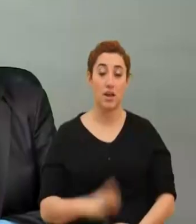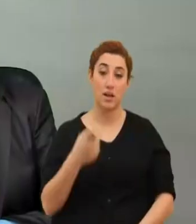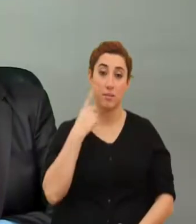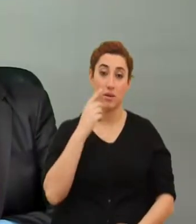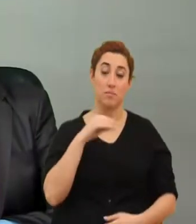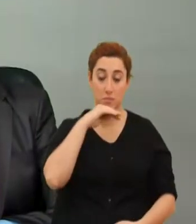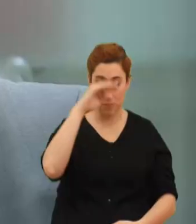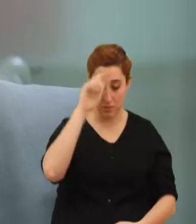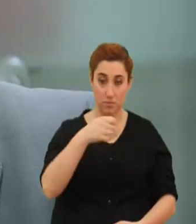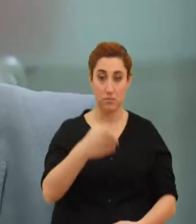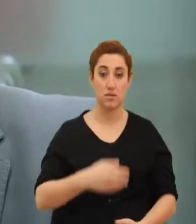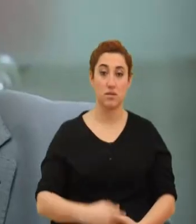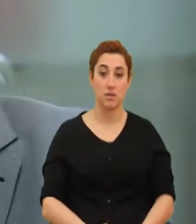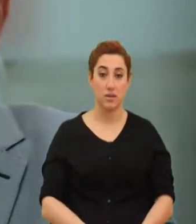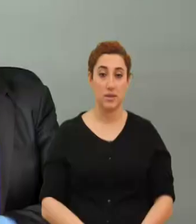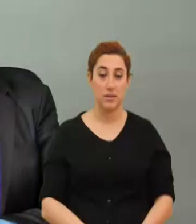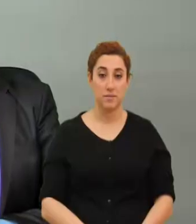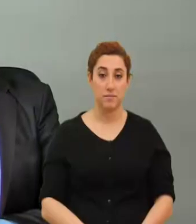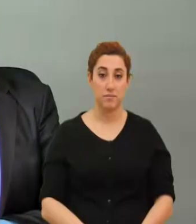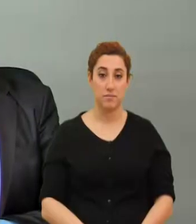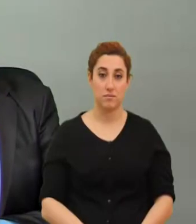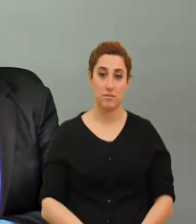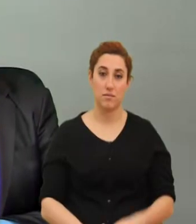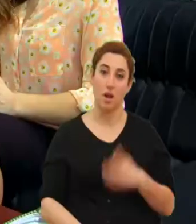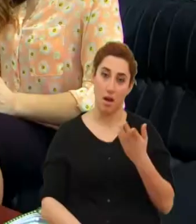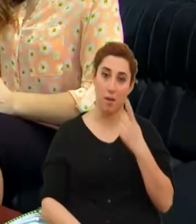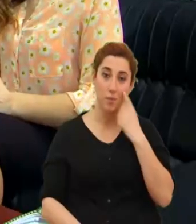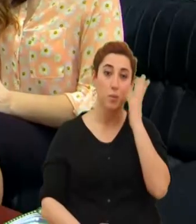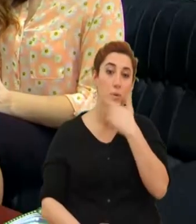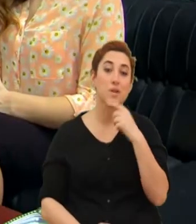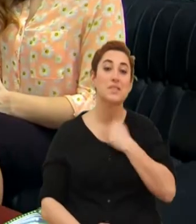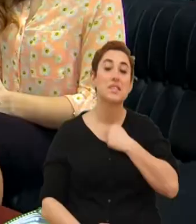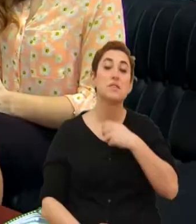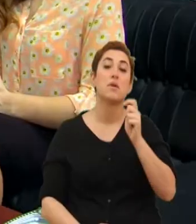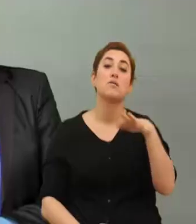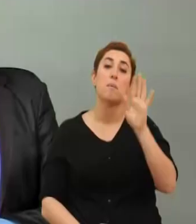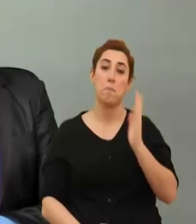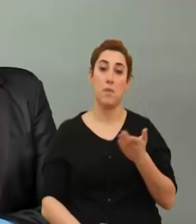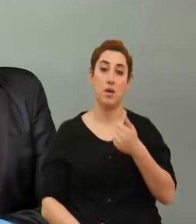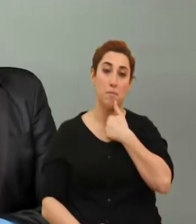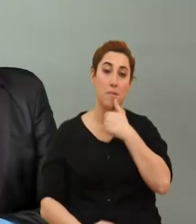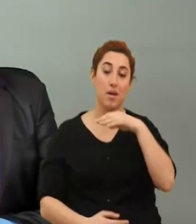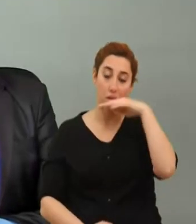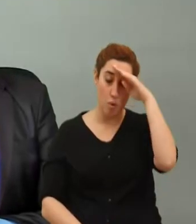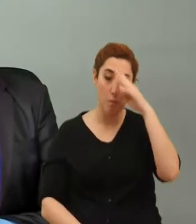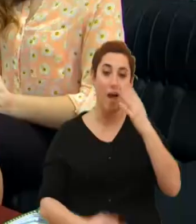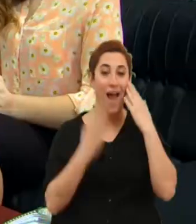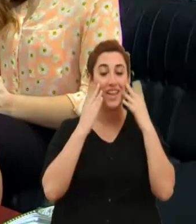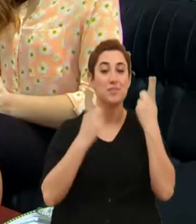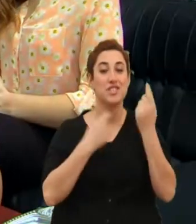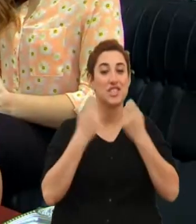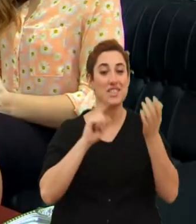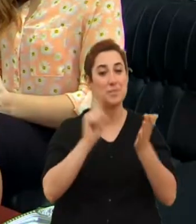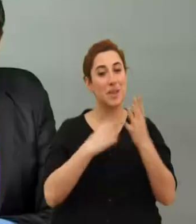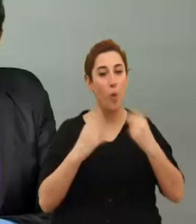hadi bakalım öpün babanızın elini. Şşt, bakın utanmaca sıkılmaca yok. Babanın elini öpmek hayırlı bir